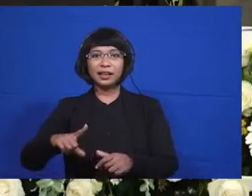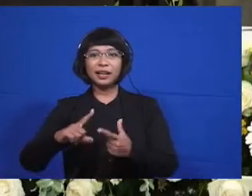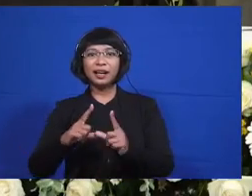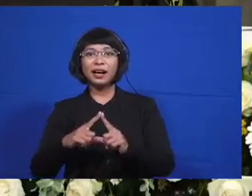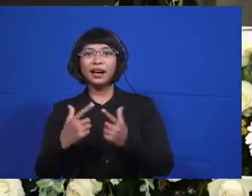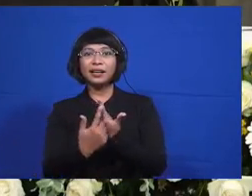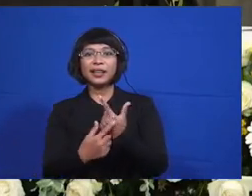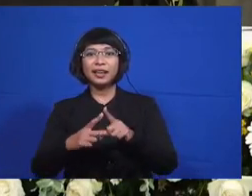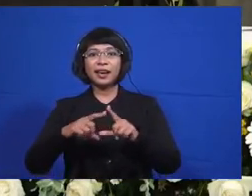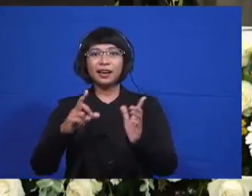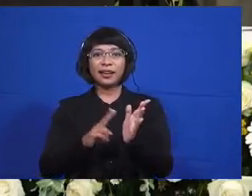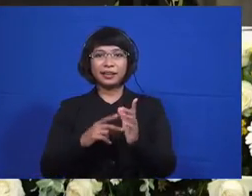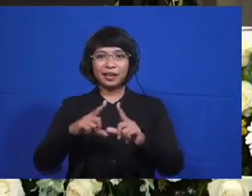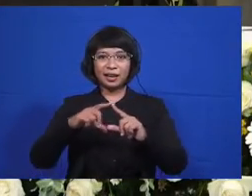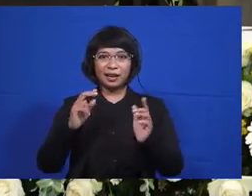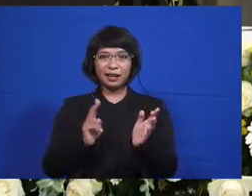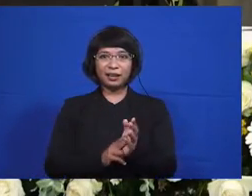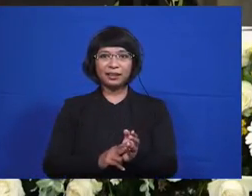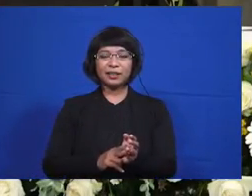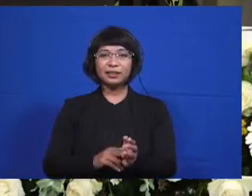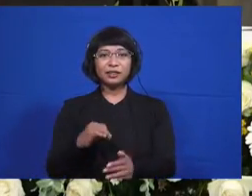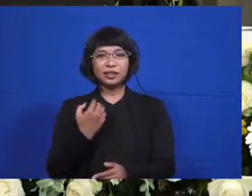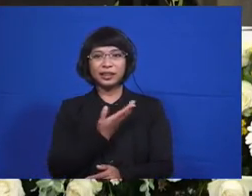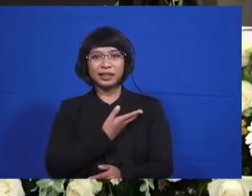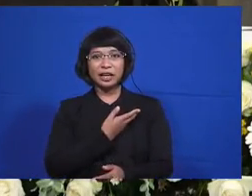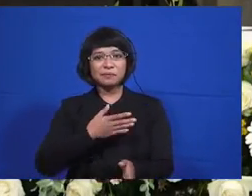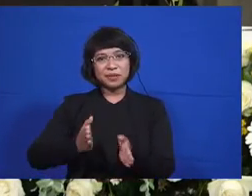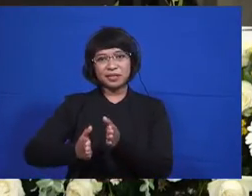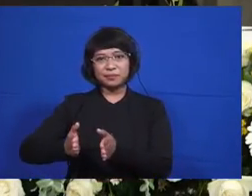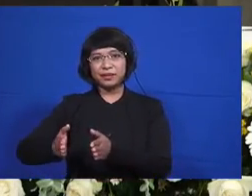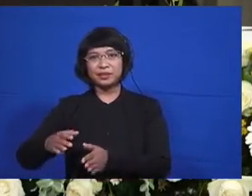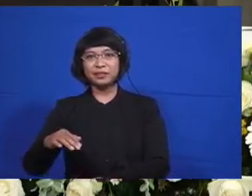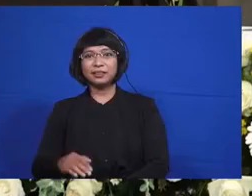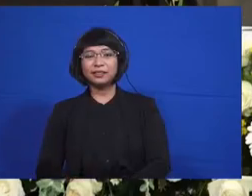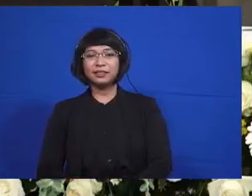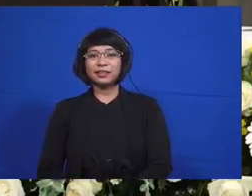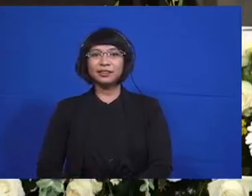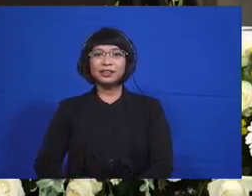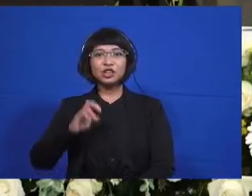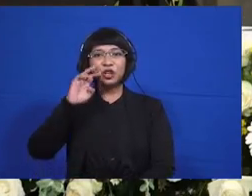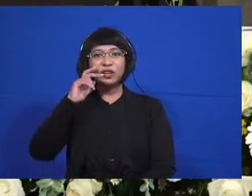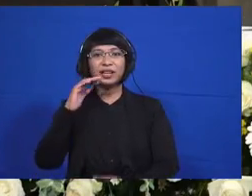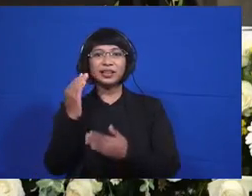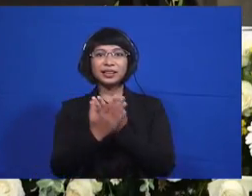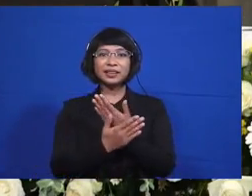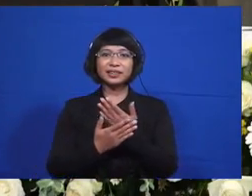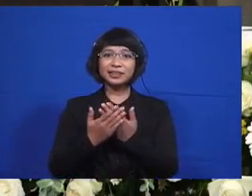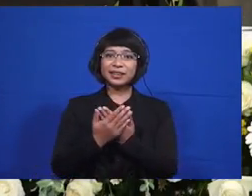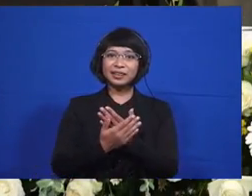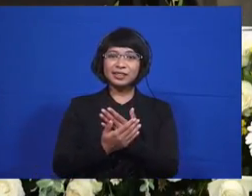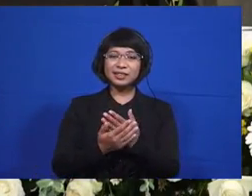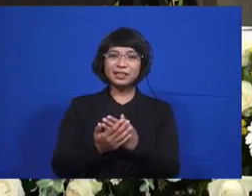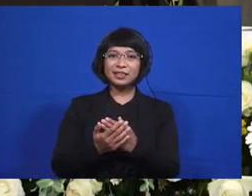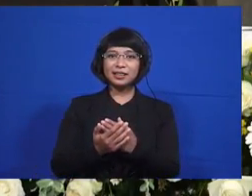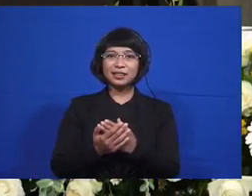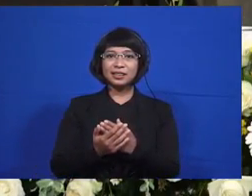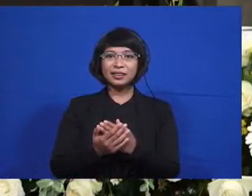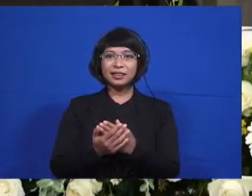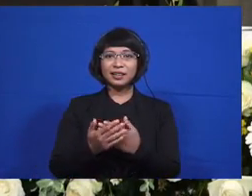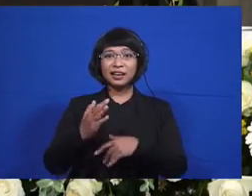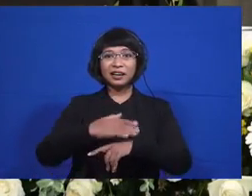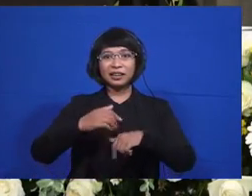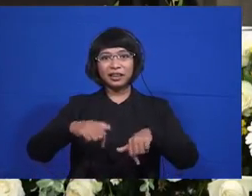kita masing-masing. Nah, saudara-saudari yang terkasih, marilah pada kesempatan yang istimewa ini, kita